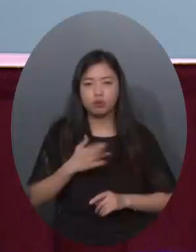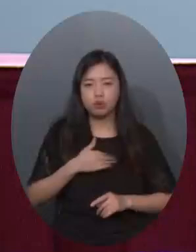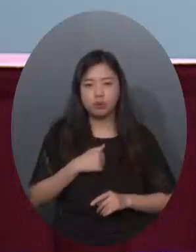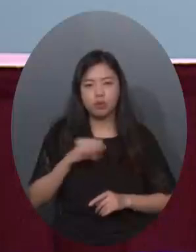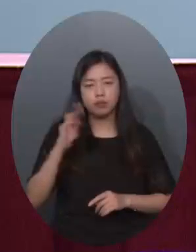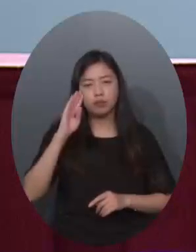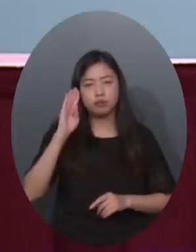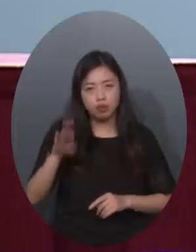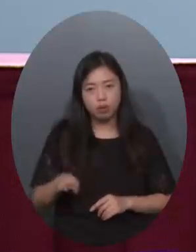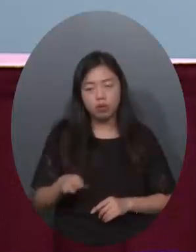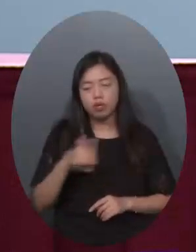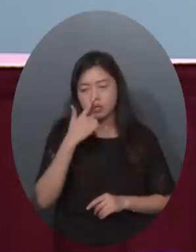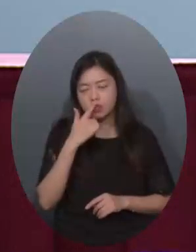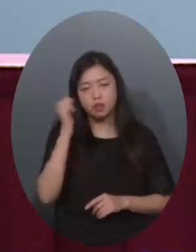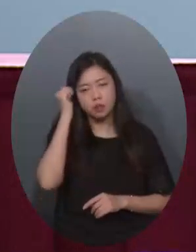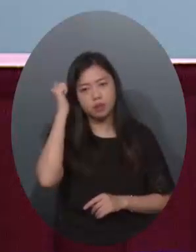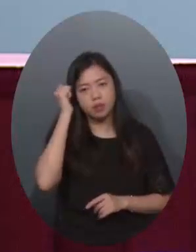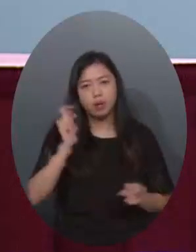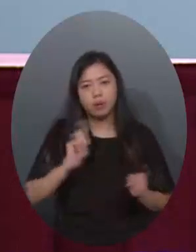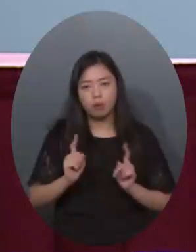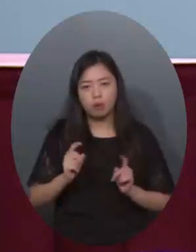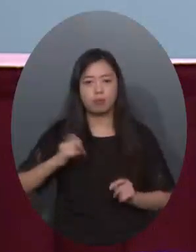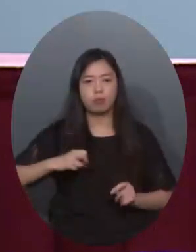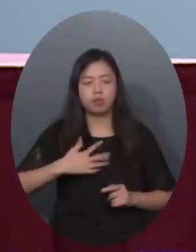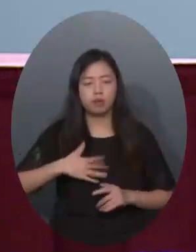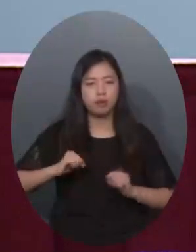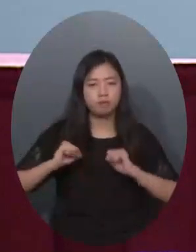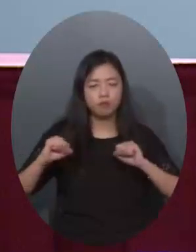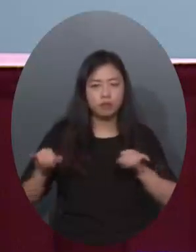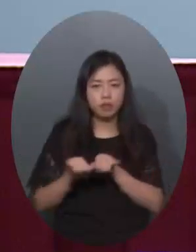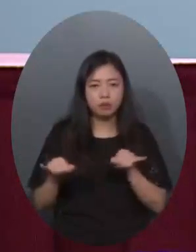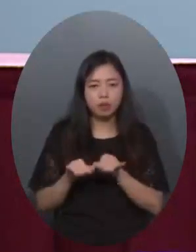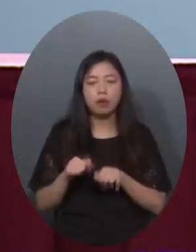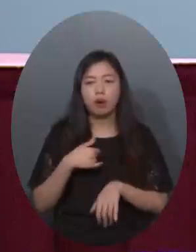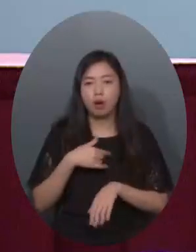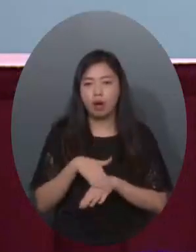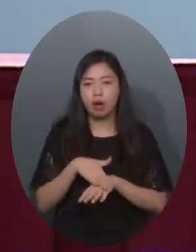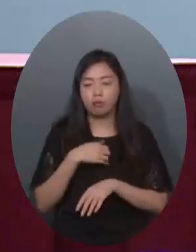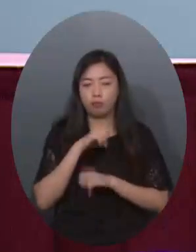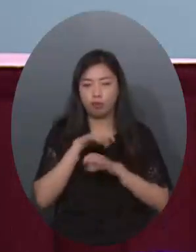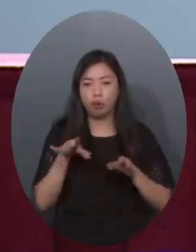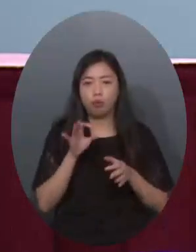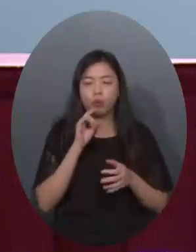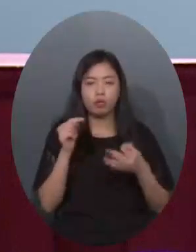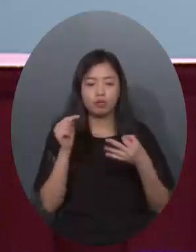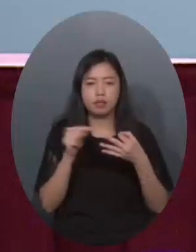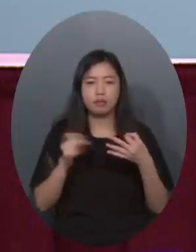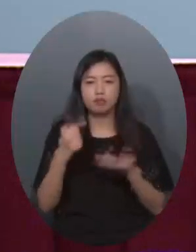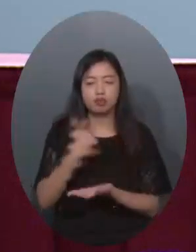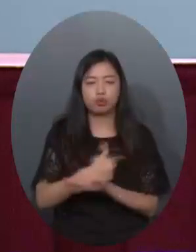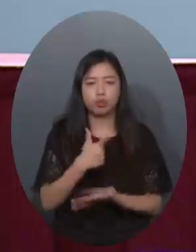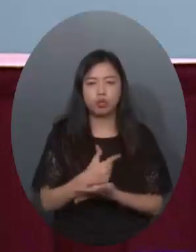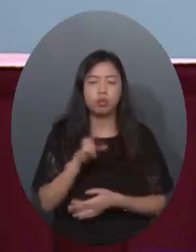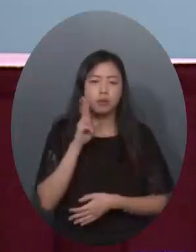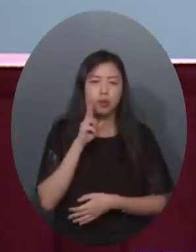的新的挑戰，甚至保持我們的競爭力。我剛才提過的所謂三大支柱，例